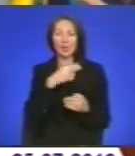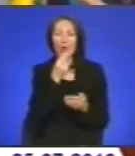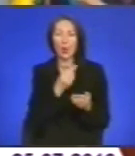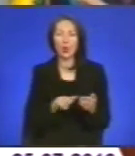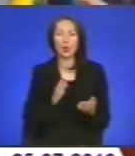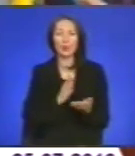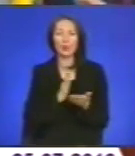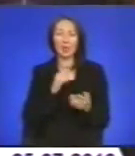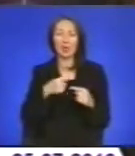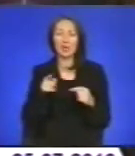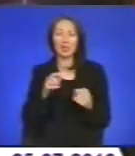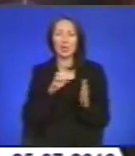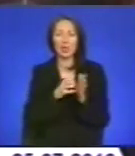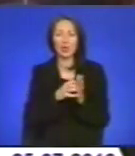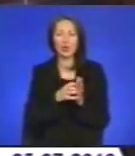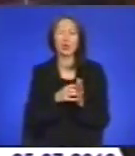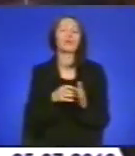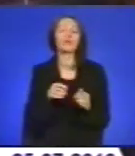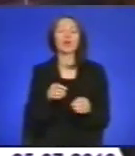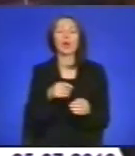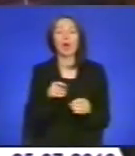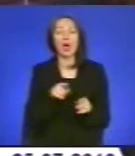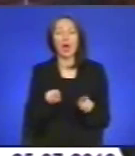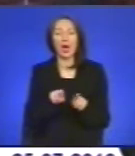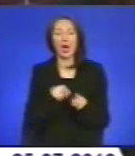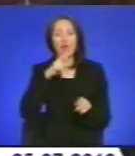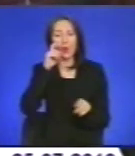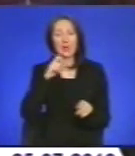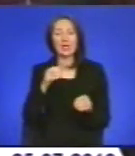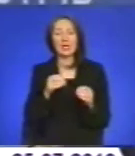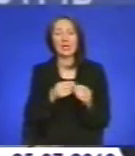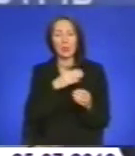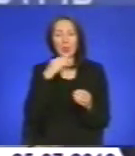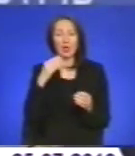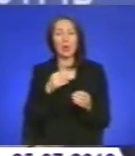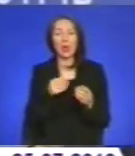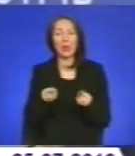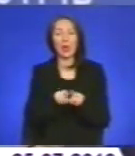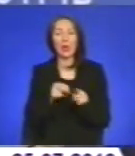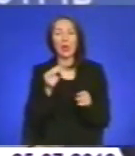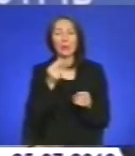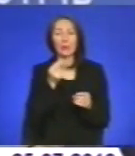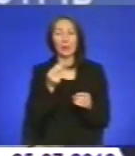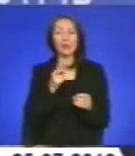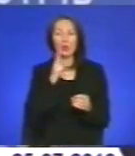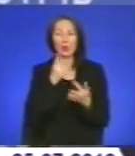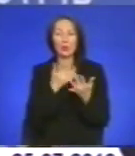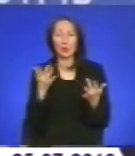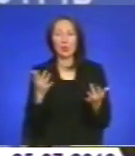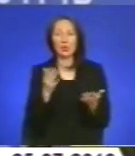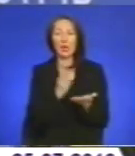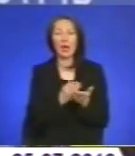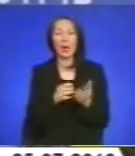майже 10% такої продукції підпадають під схеми маніпулювання акцизними марками. Найбільше розповсюджені схеми маніпулювання, які